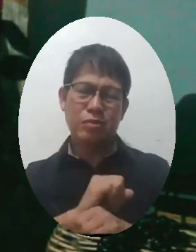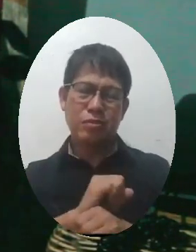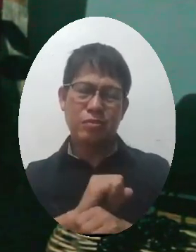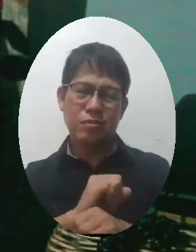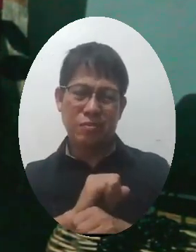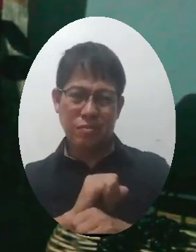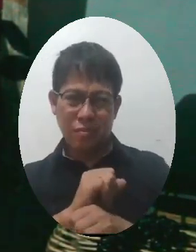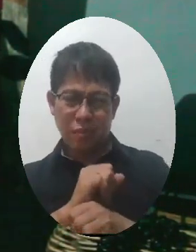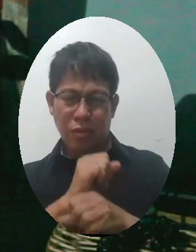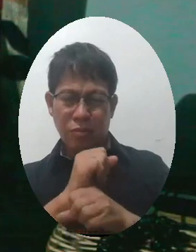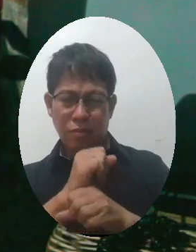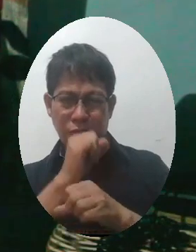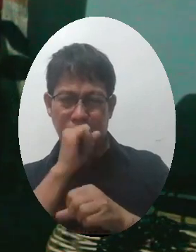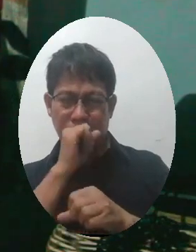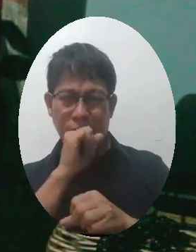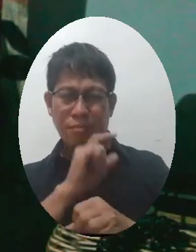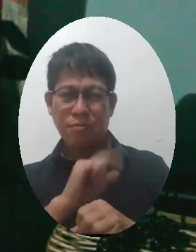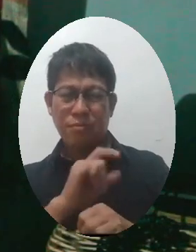ako. Bali,